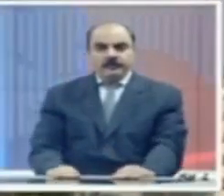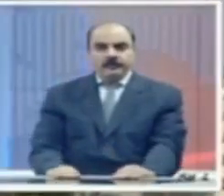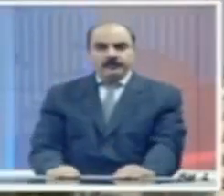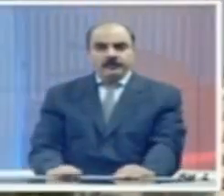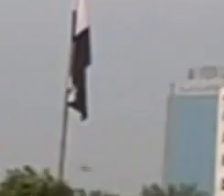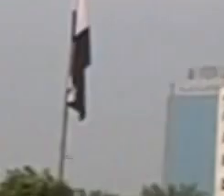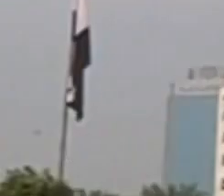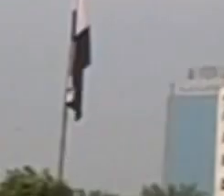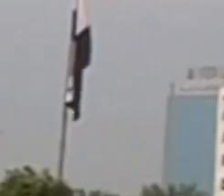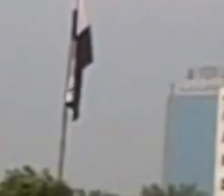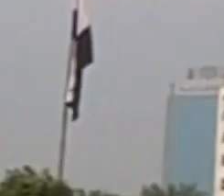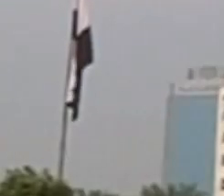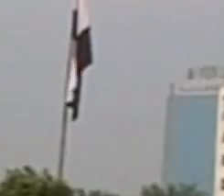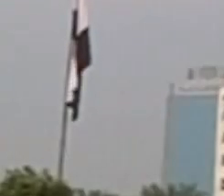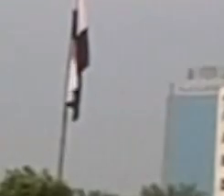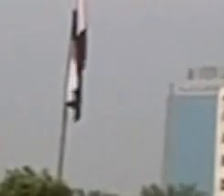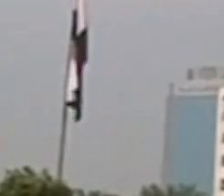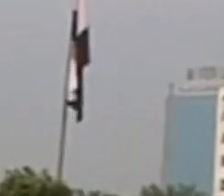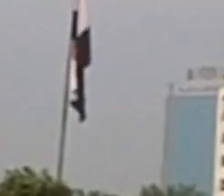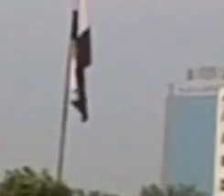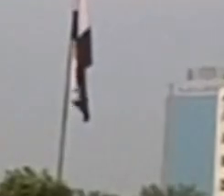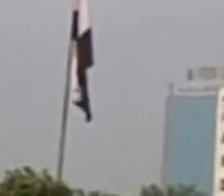سيناء.